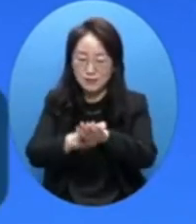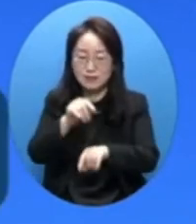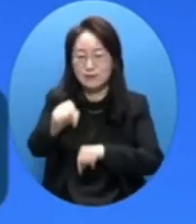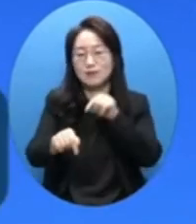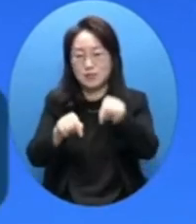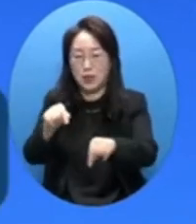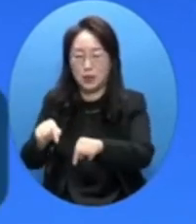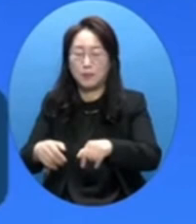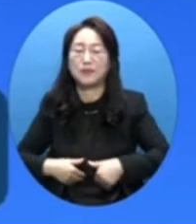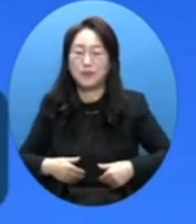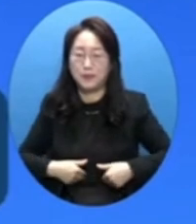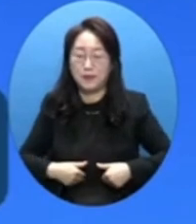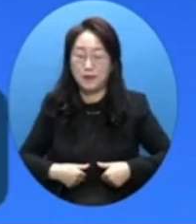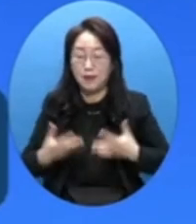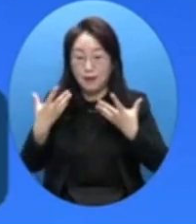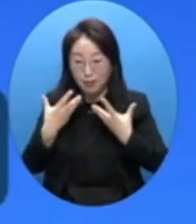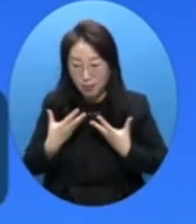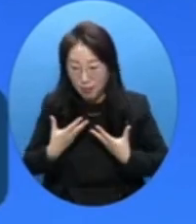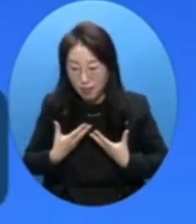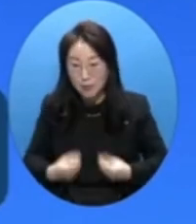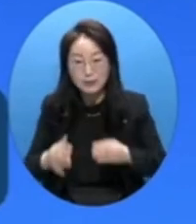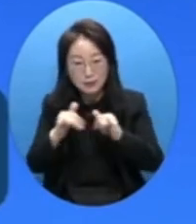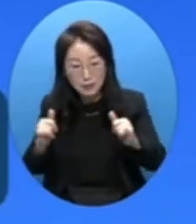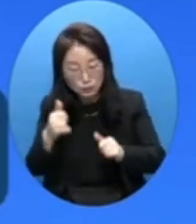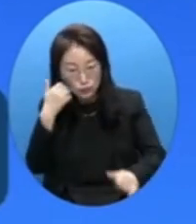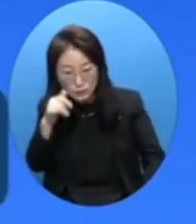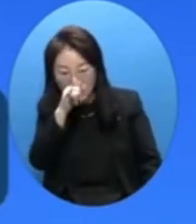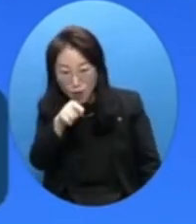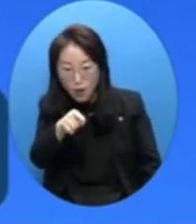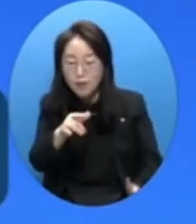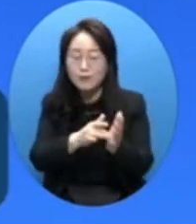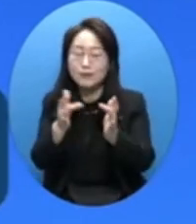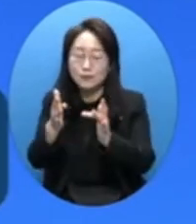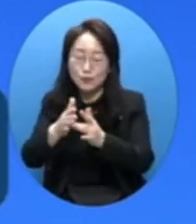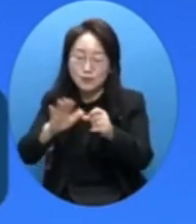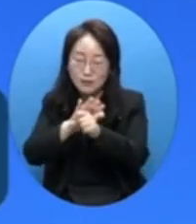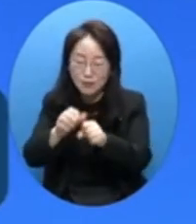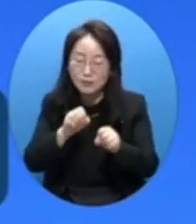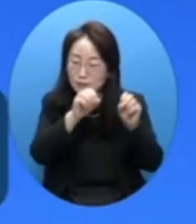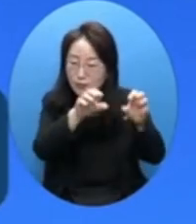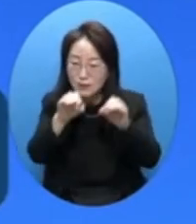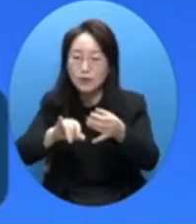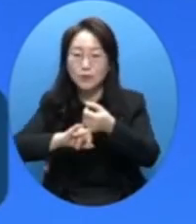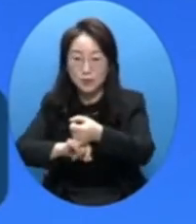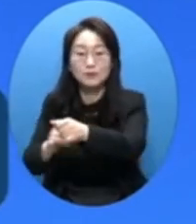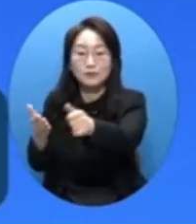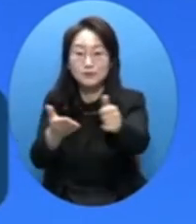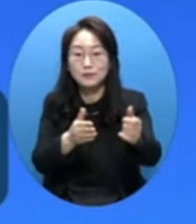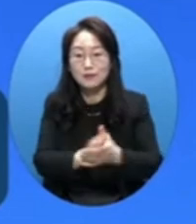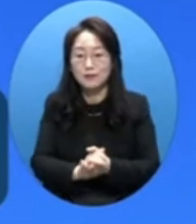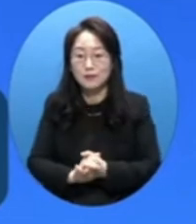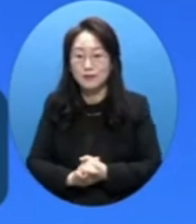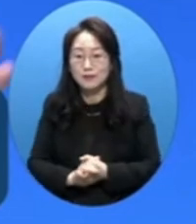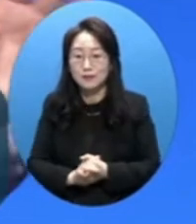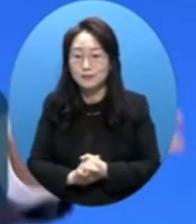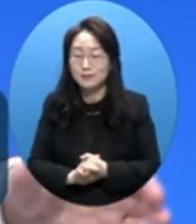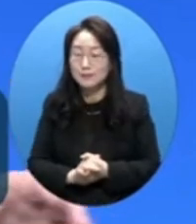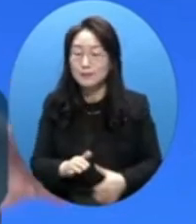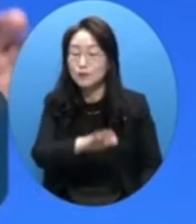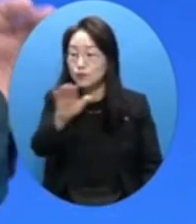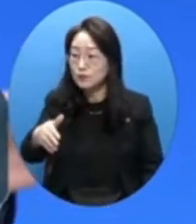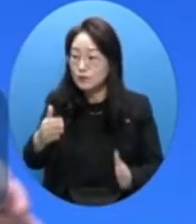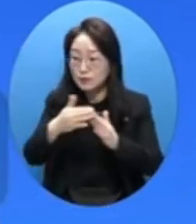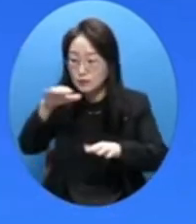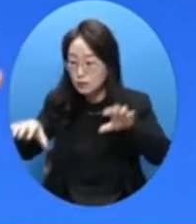되어야 합니다 절망의 찬 사람들에게 예수의 사랑을 전하는 주님의 자녀들이 되어야 되는 것입니다 되어야 합니다 우리